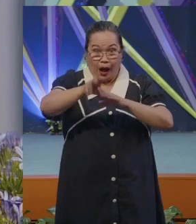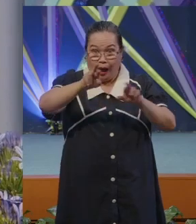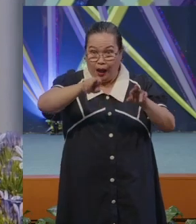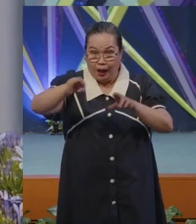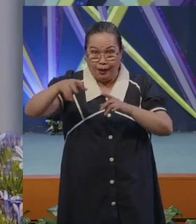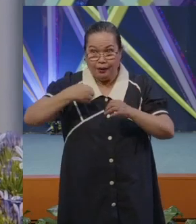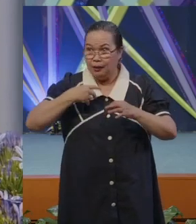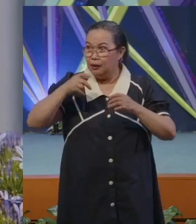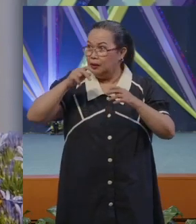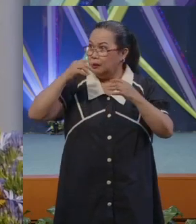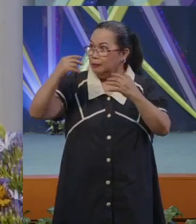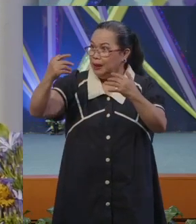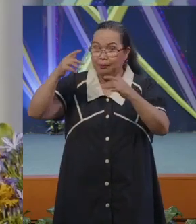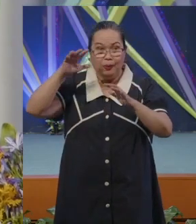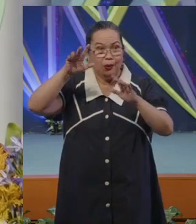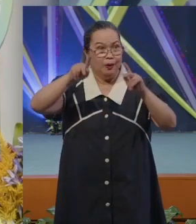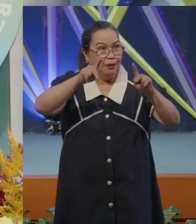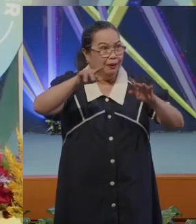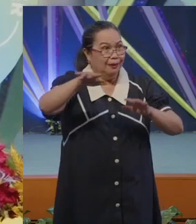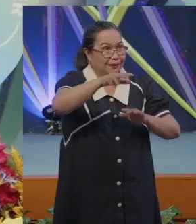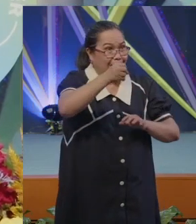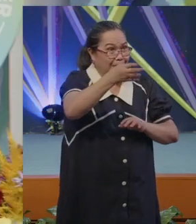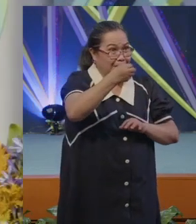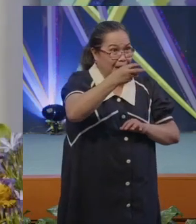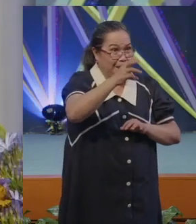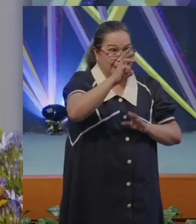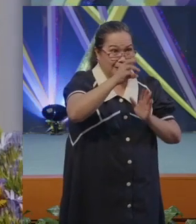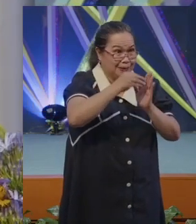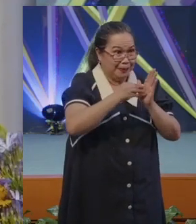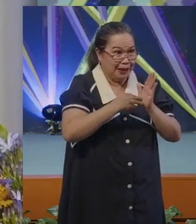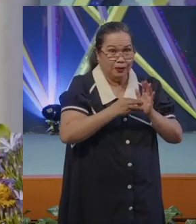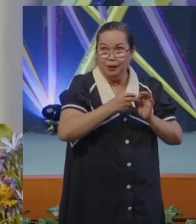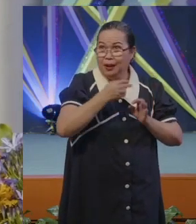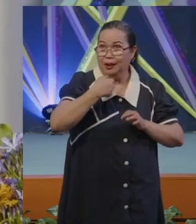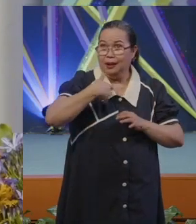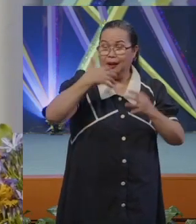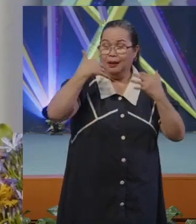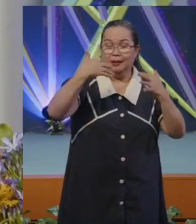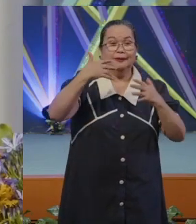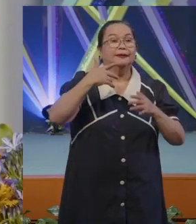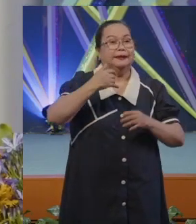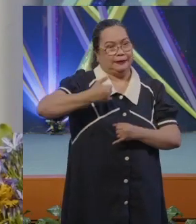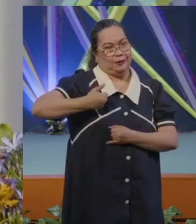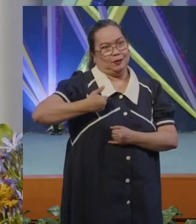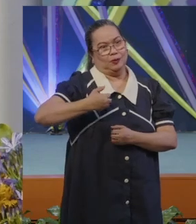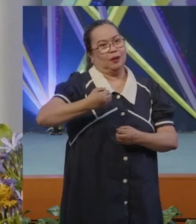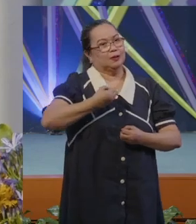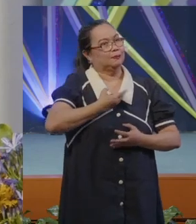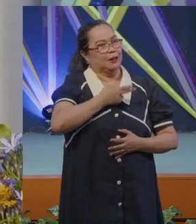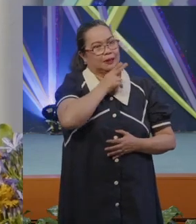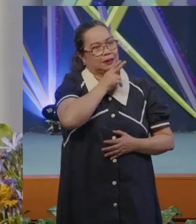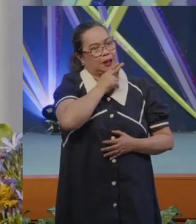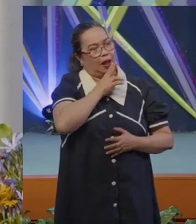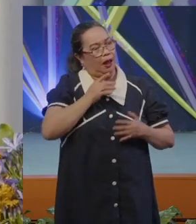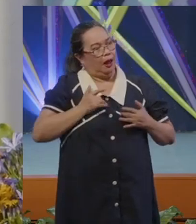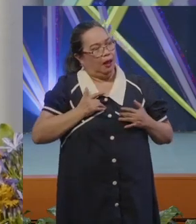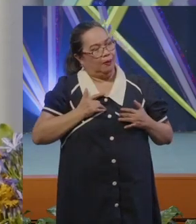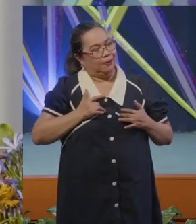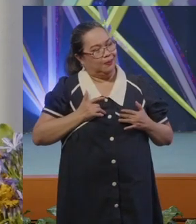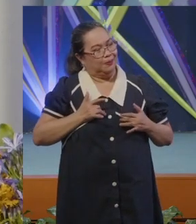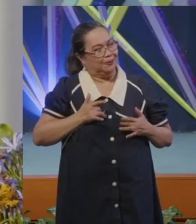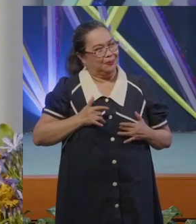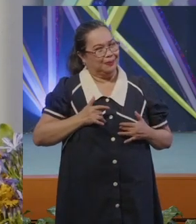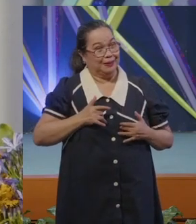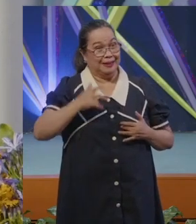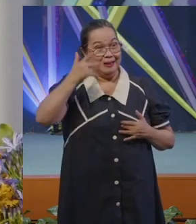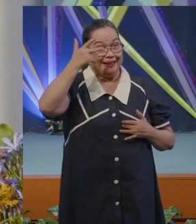kanyang pamumunuan. Takot siya. He is frightened and he is dismayed. Kaya 3